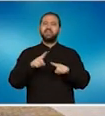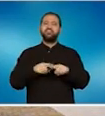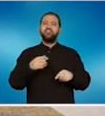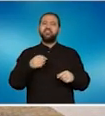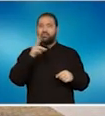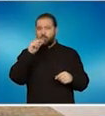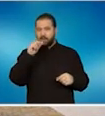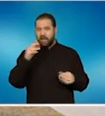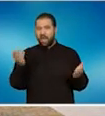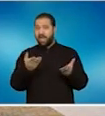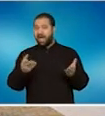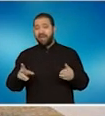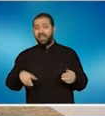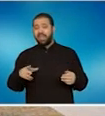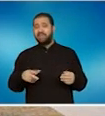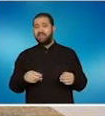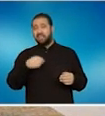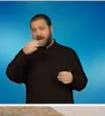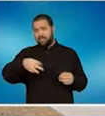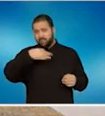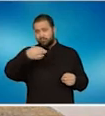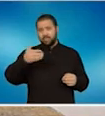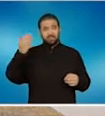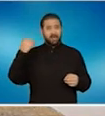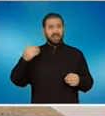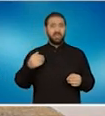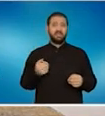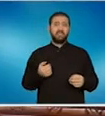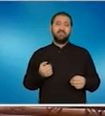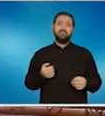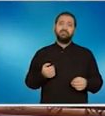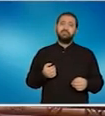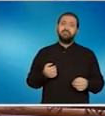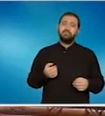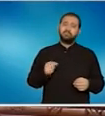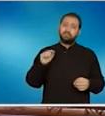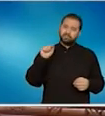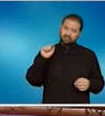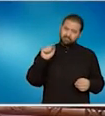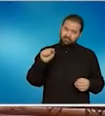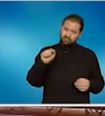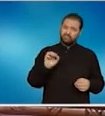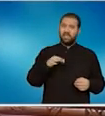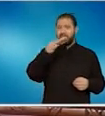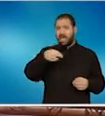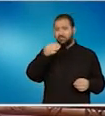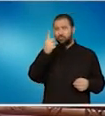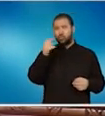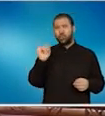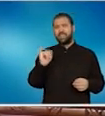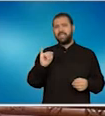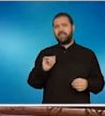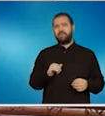vorbea? Care este, mi-ați mărturisit înaintea discuției noastre, ați punctat, ați exprimat o